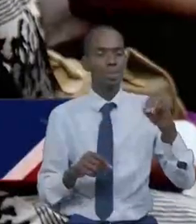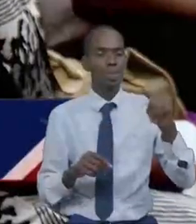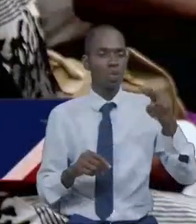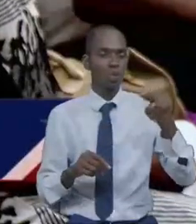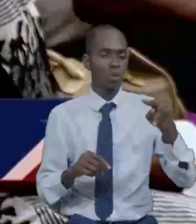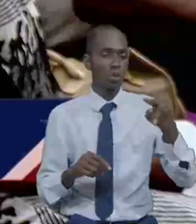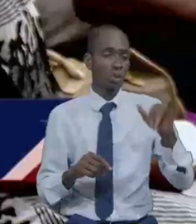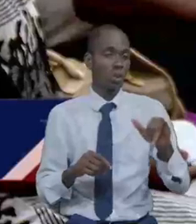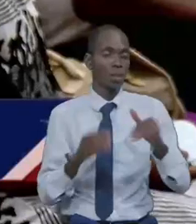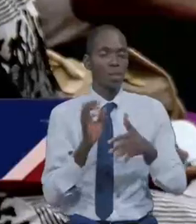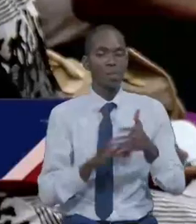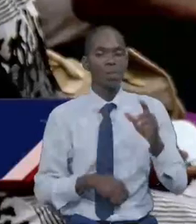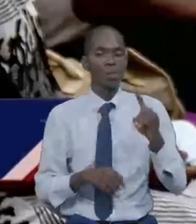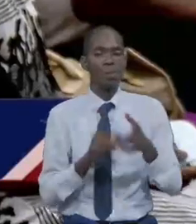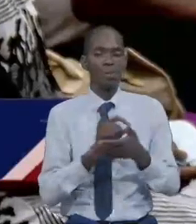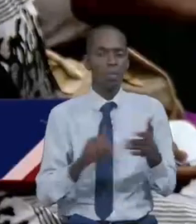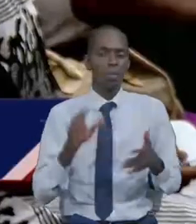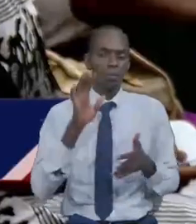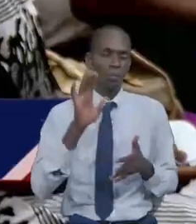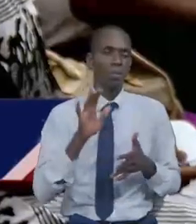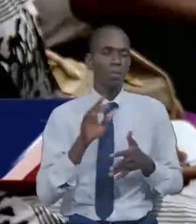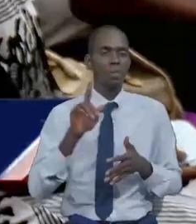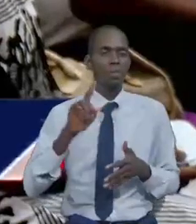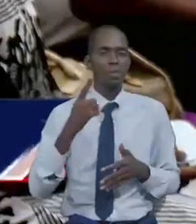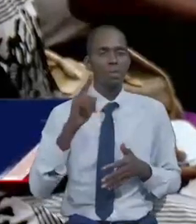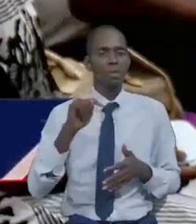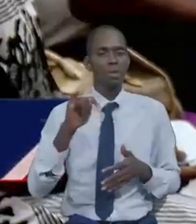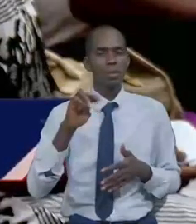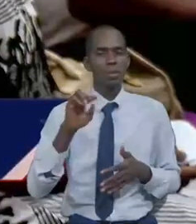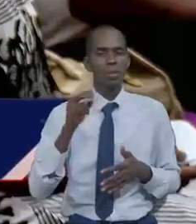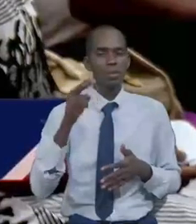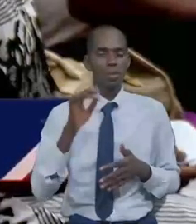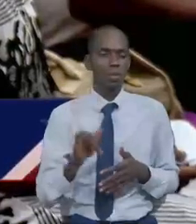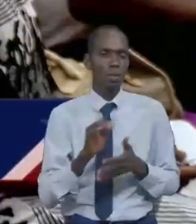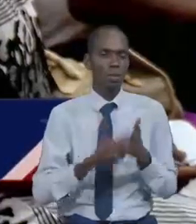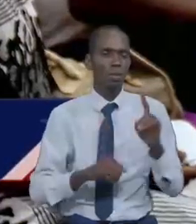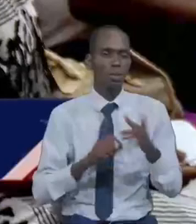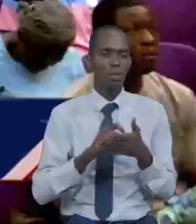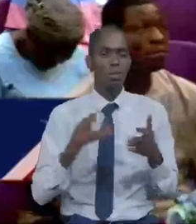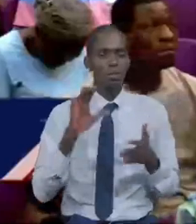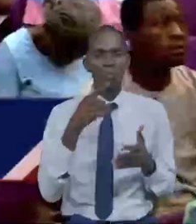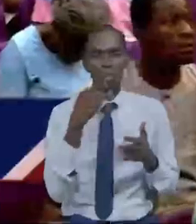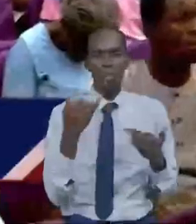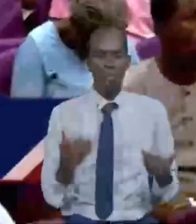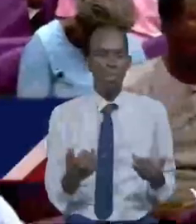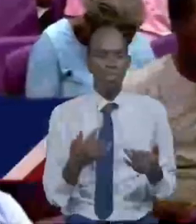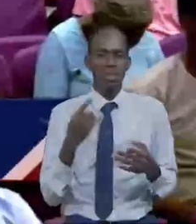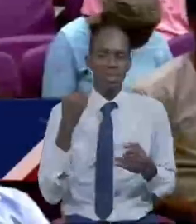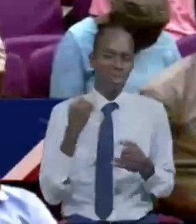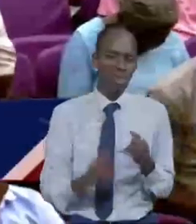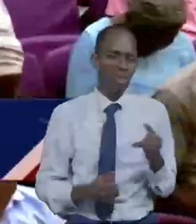1 Timothée 1:5. 1 Timothée 1:5. Le